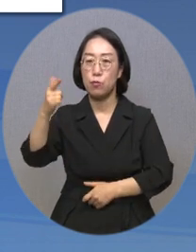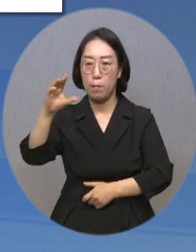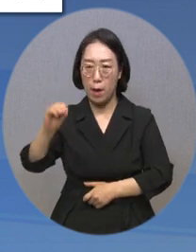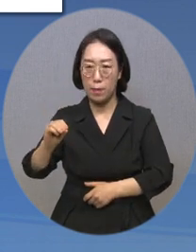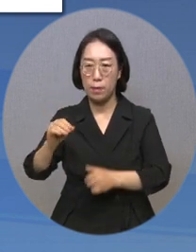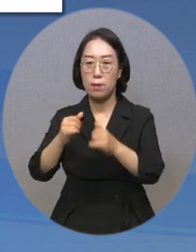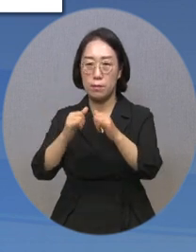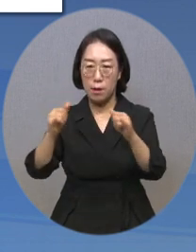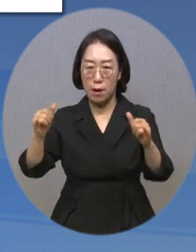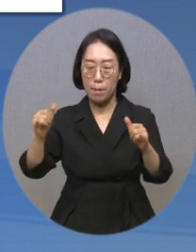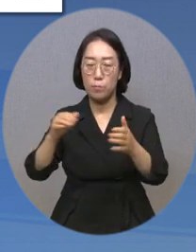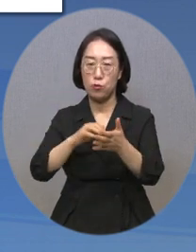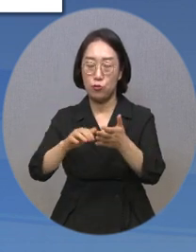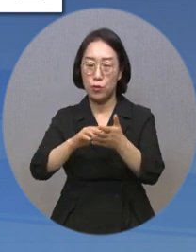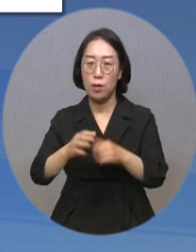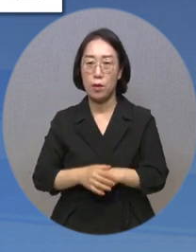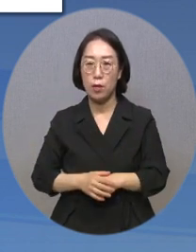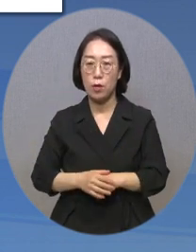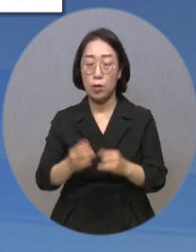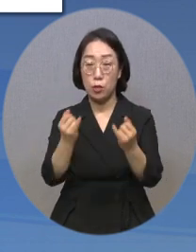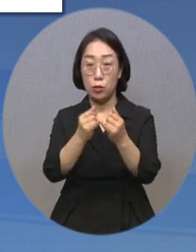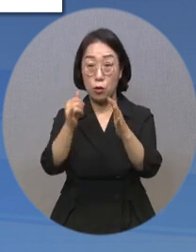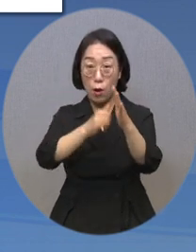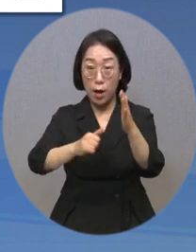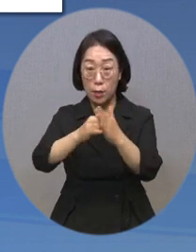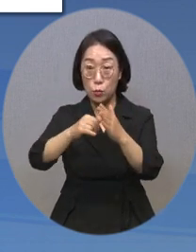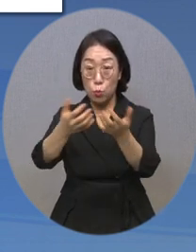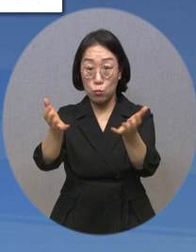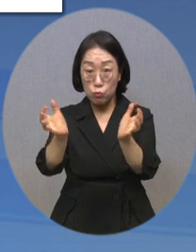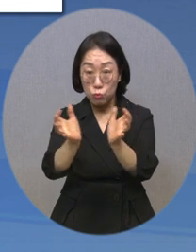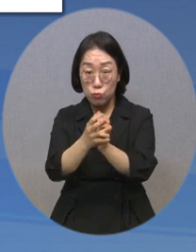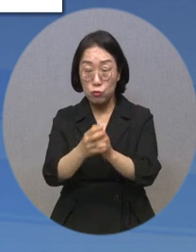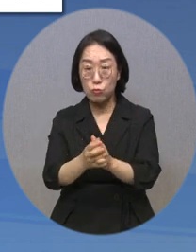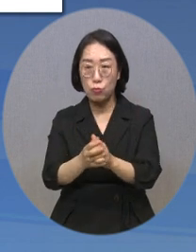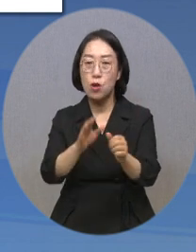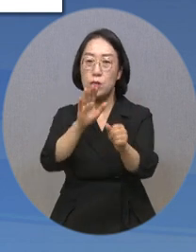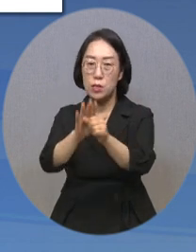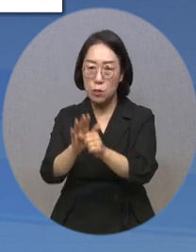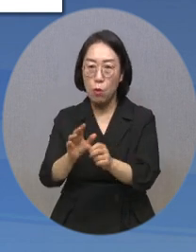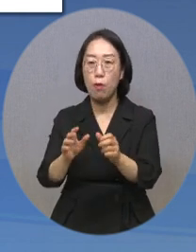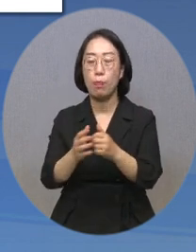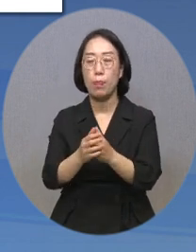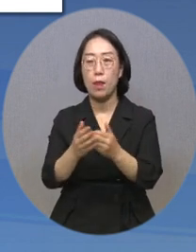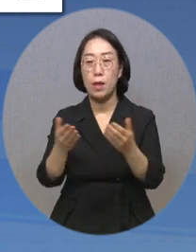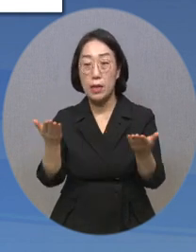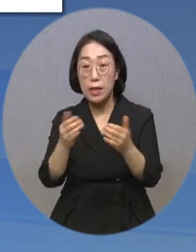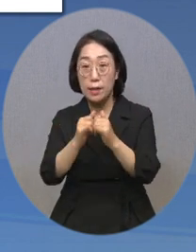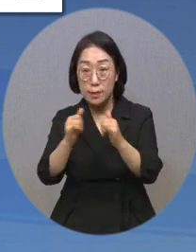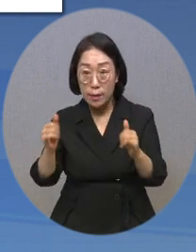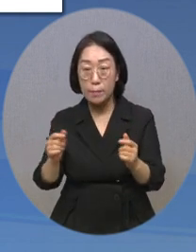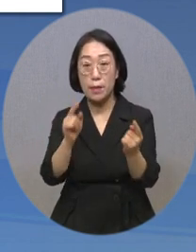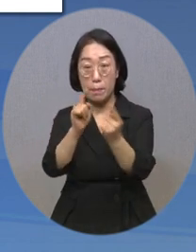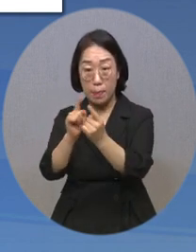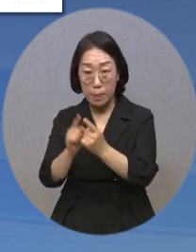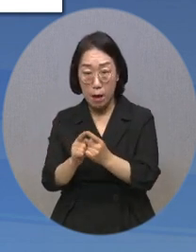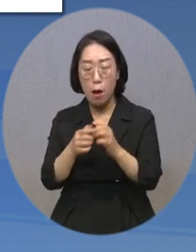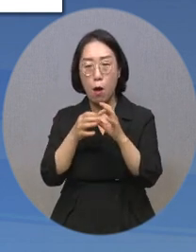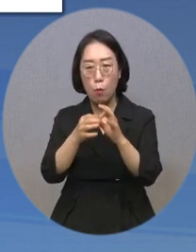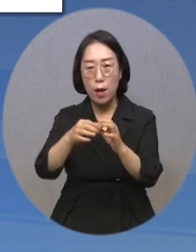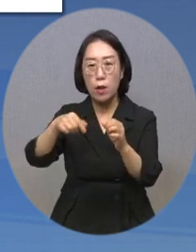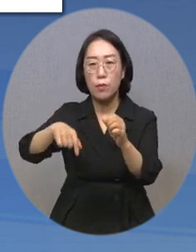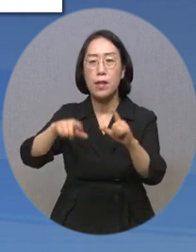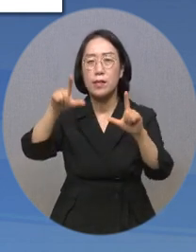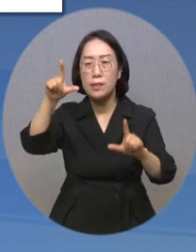나타났습니다. 여성가족부는 이런 현실을 반영해 다문화 가족 지원 사업에 종사하는 관계자들을 만나 관련 실태